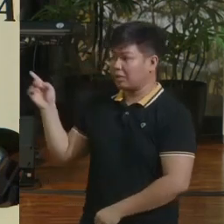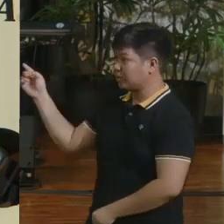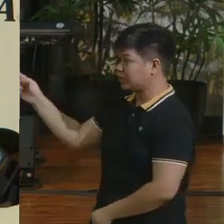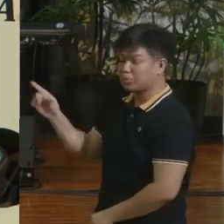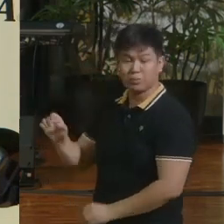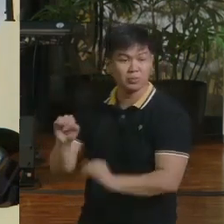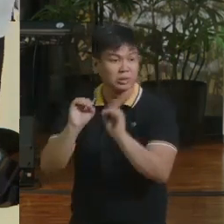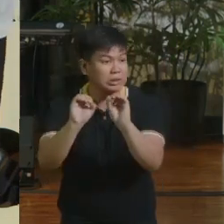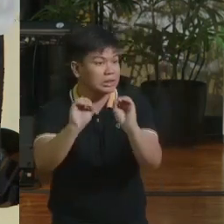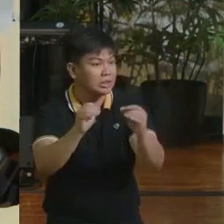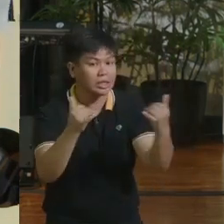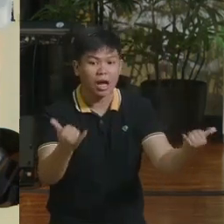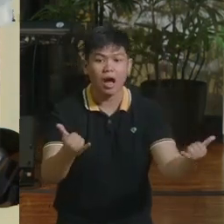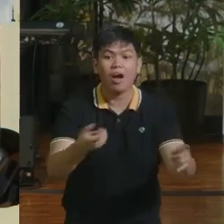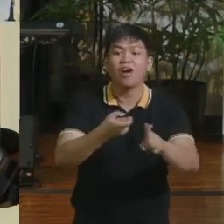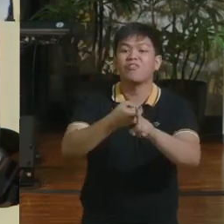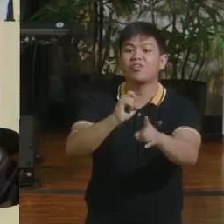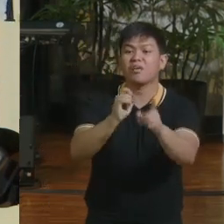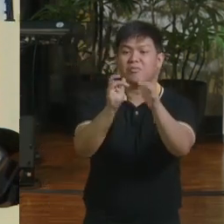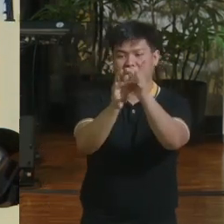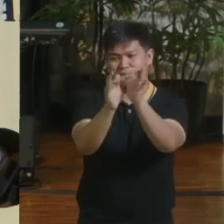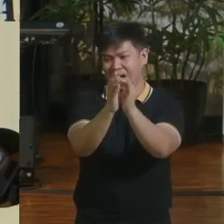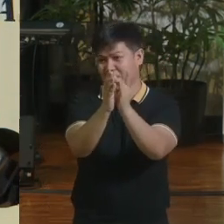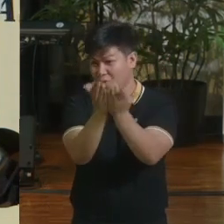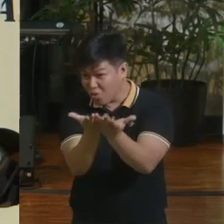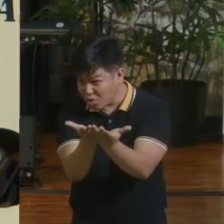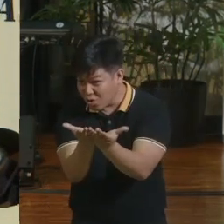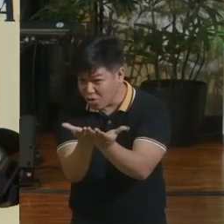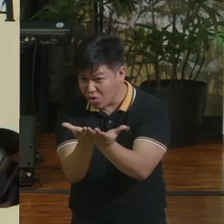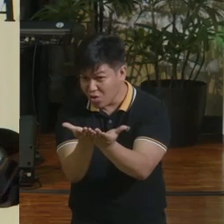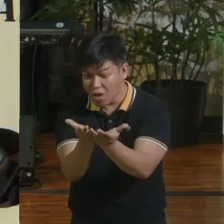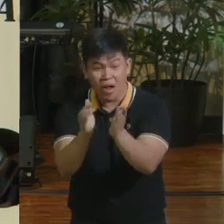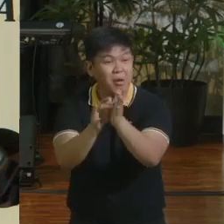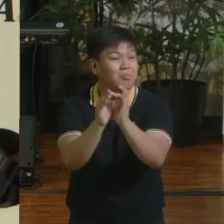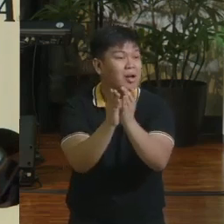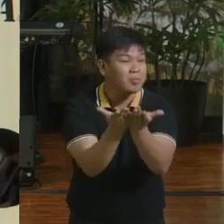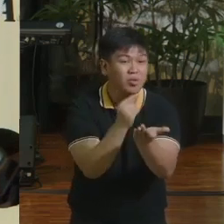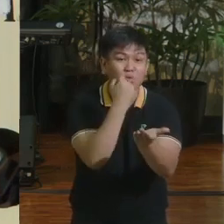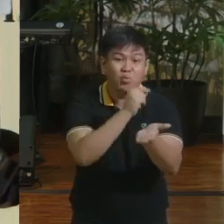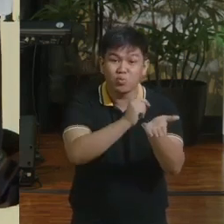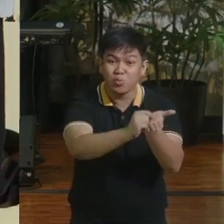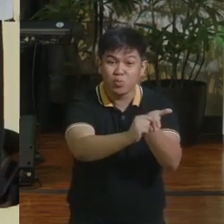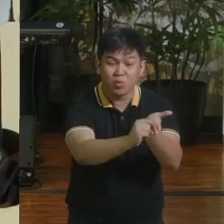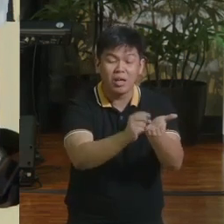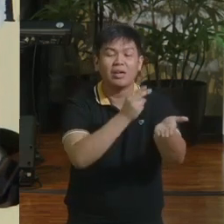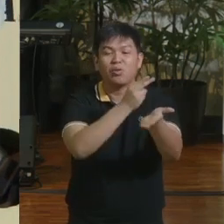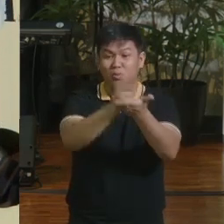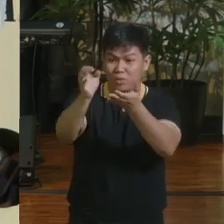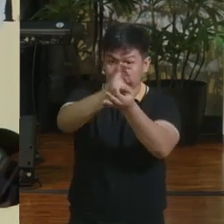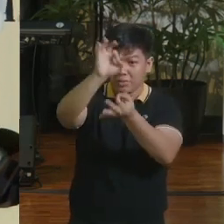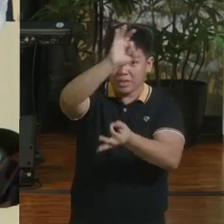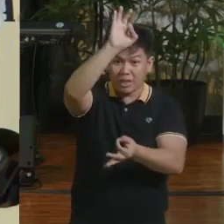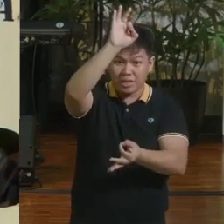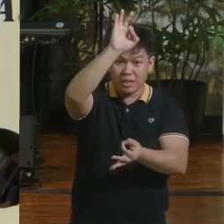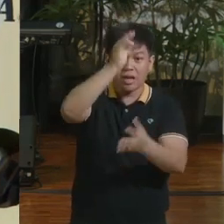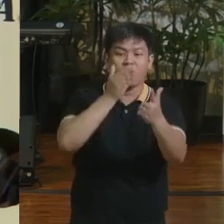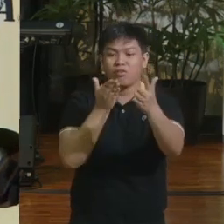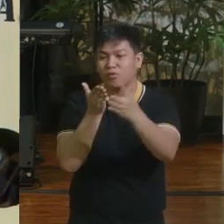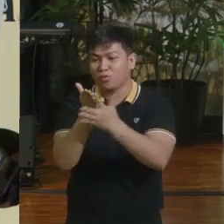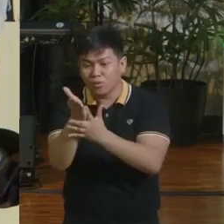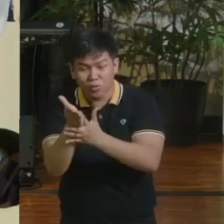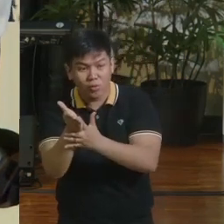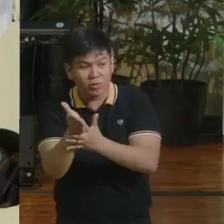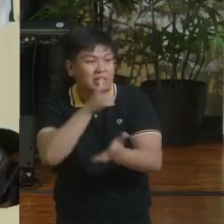ebanghelyo galing sa salita ng Diyos na sinulat ng Holy Spirit sa